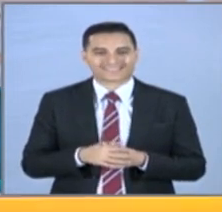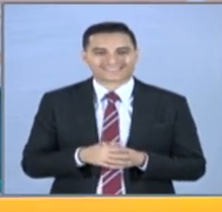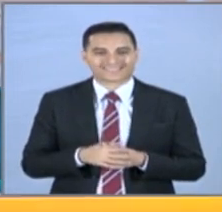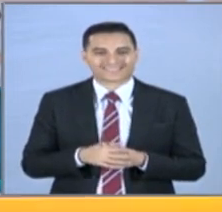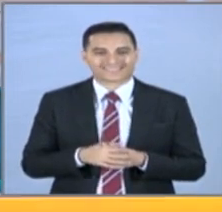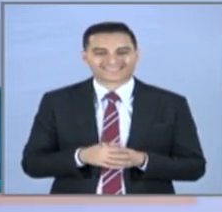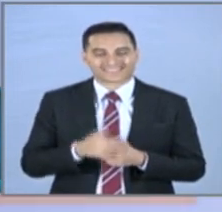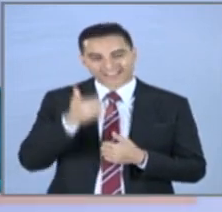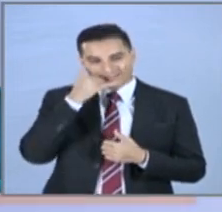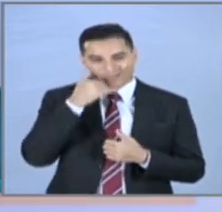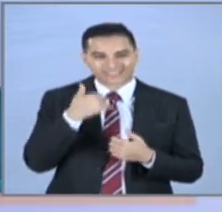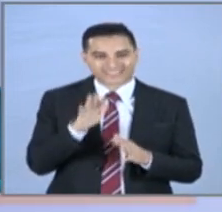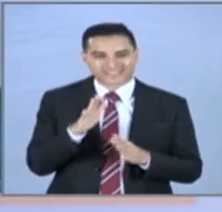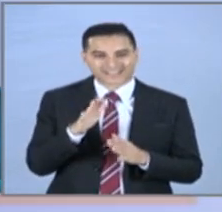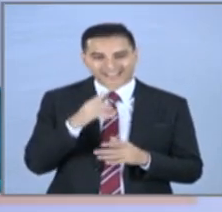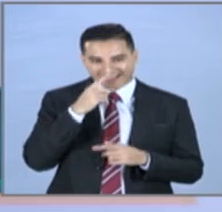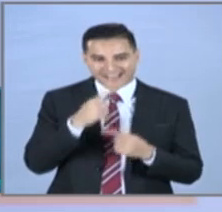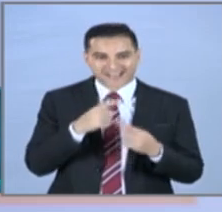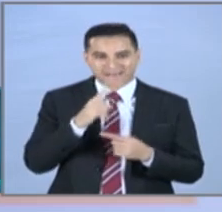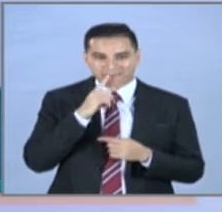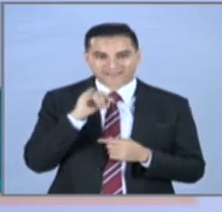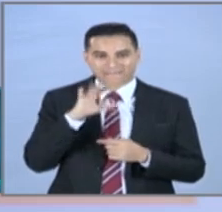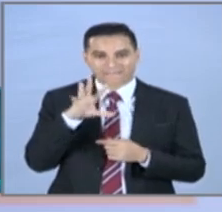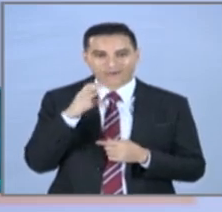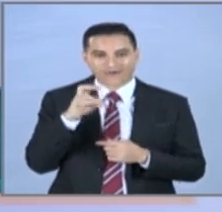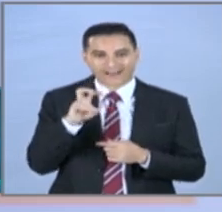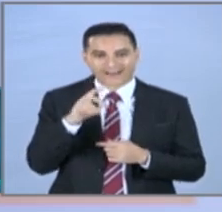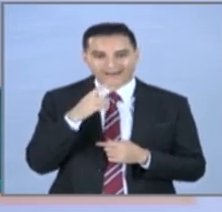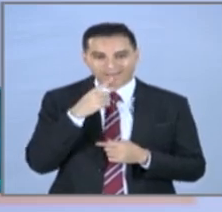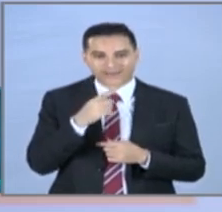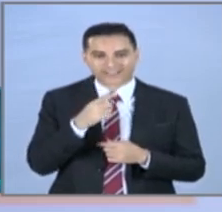بتكملها. ولكن موجة عندها رأي تاني.